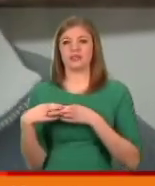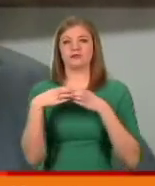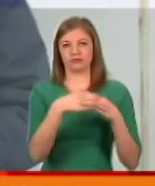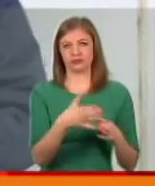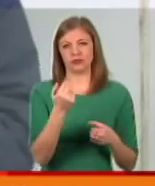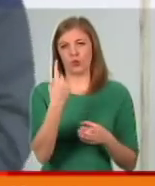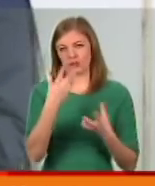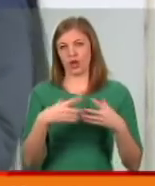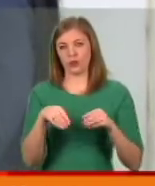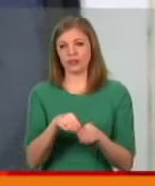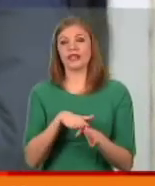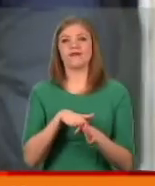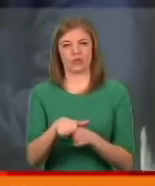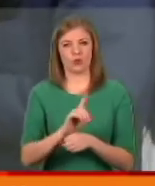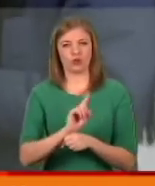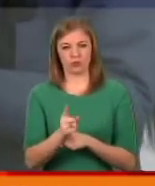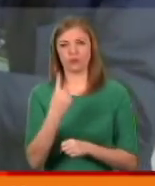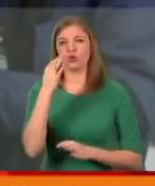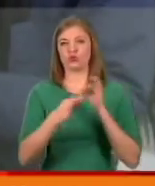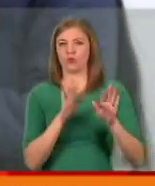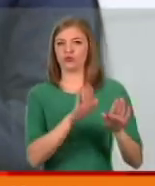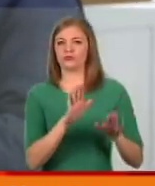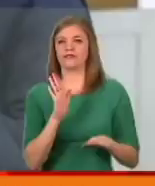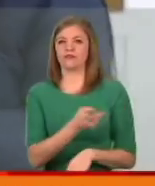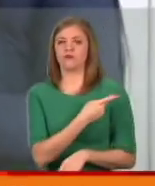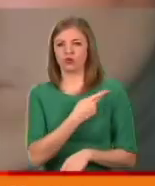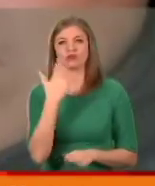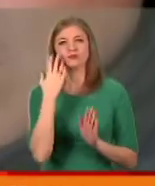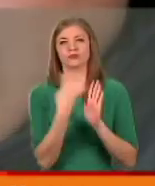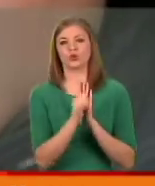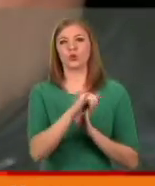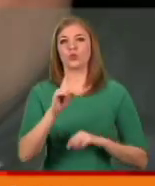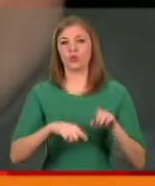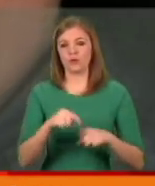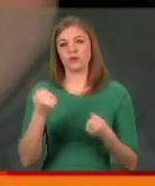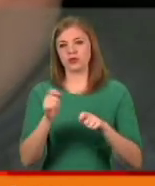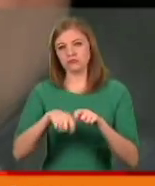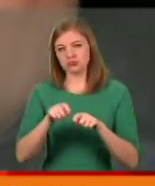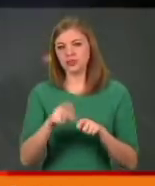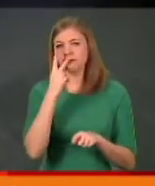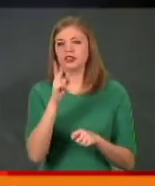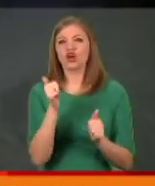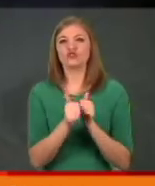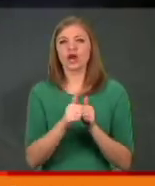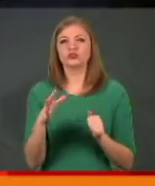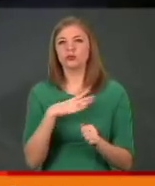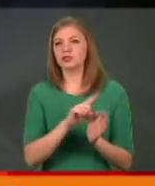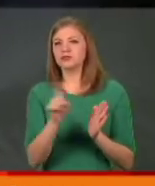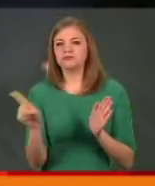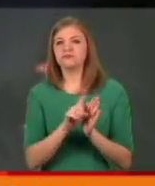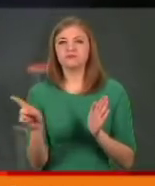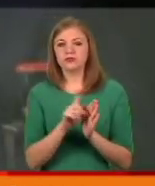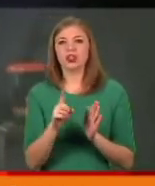то все. Виконали норму. Добу провели в Польщі. Заночували у родичів. Водія перевіряють, дивляться, як часто перетинав кордон і що